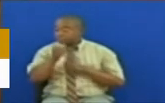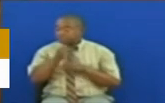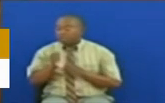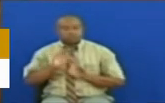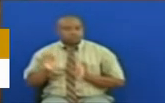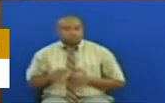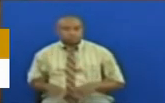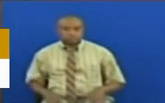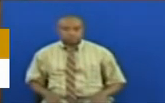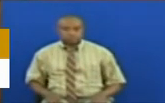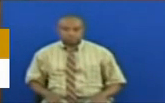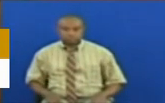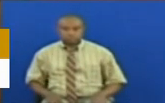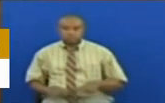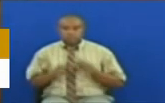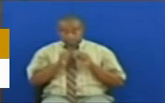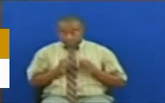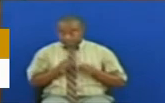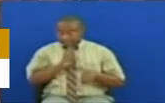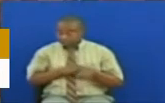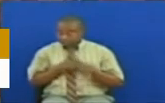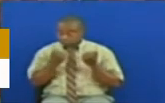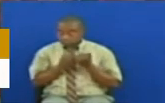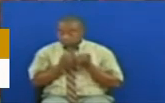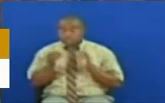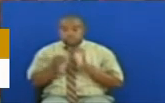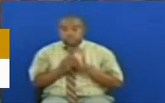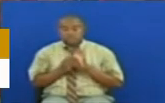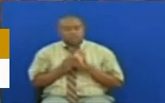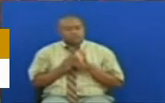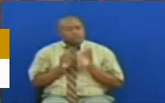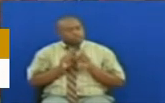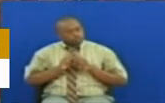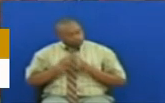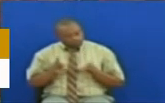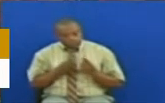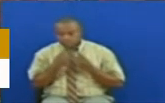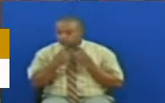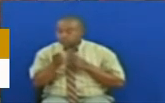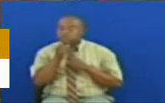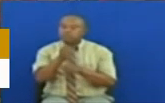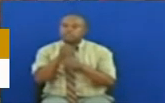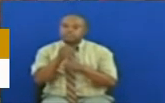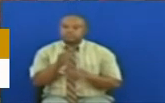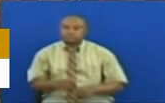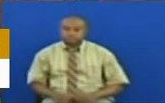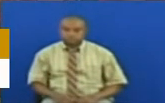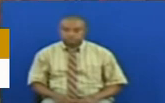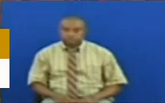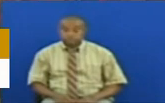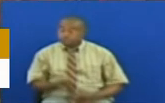Lazima tusome kilichowekwa mezani. Tunapotunga sheria ni tofauti sana na tunapojadili bajeti.